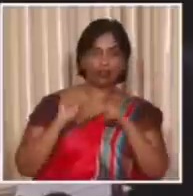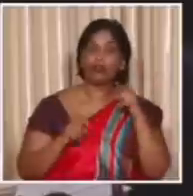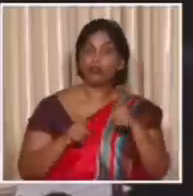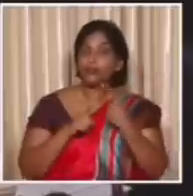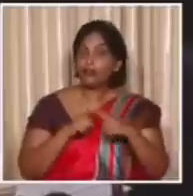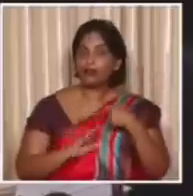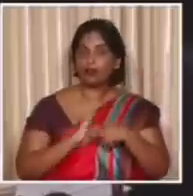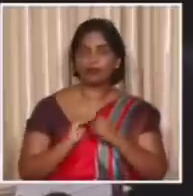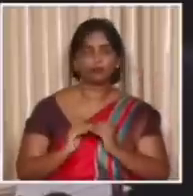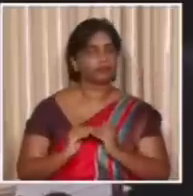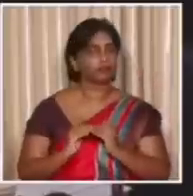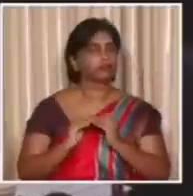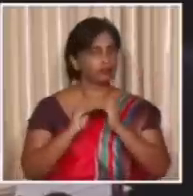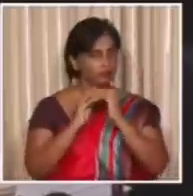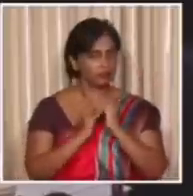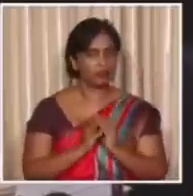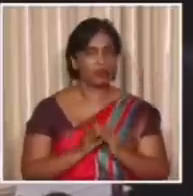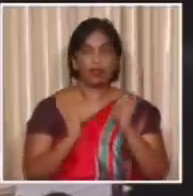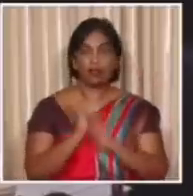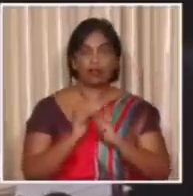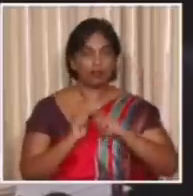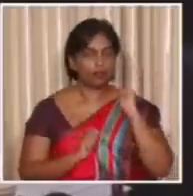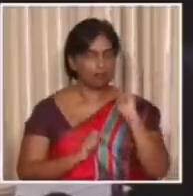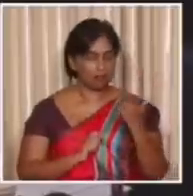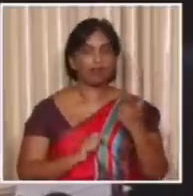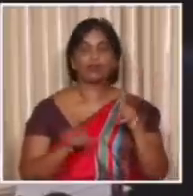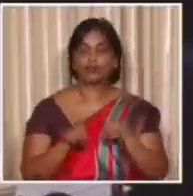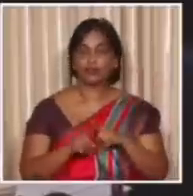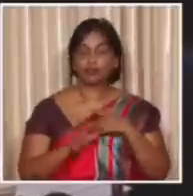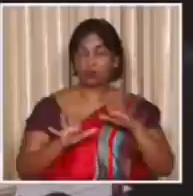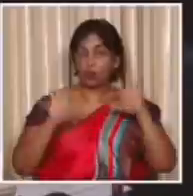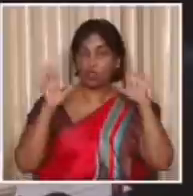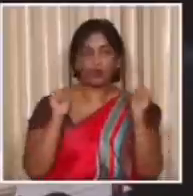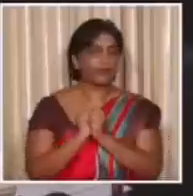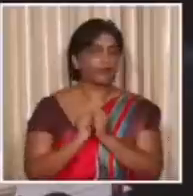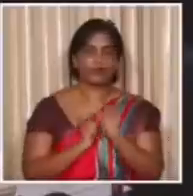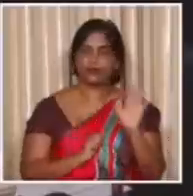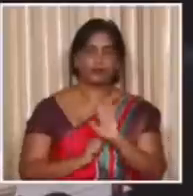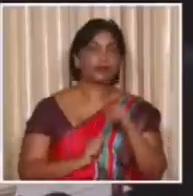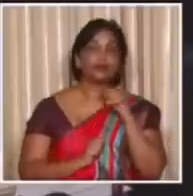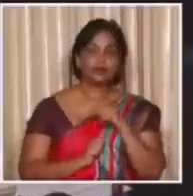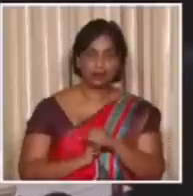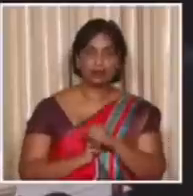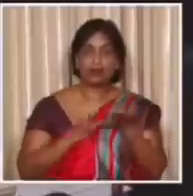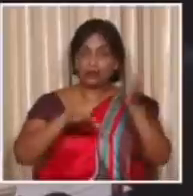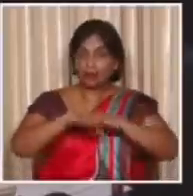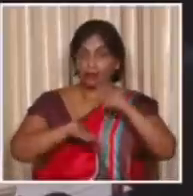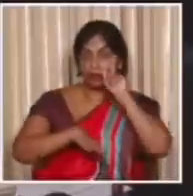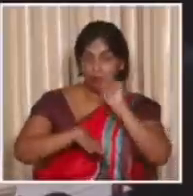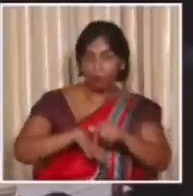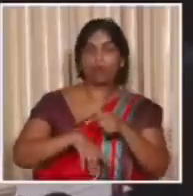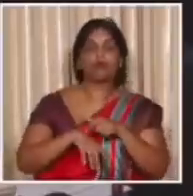ඒකෙන් විතර මේ ආර්ථික මේ තත්ත්වය නිර්මාණය වෙලා තිබෙන්නේ. ණය ගෙවන්න නැතුව ඒ නිසා මේක විශ්වකර්ම වැඩක් නෙවෙයි. මේක මතු පිටින් අටවන